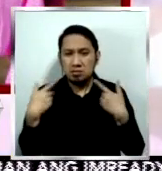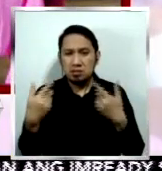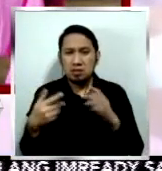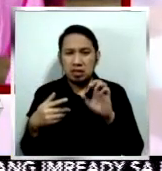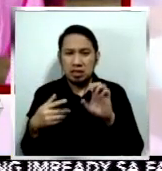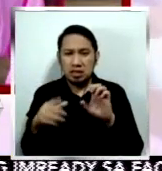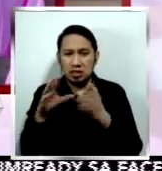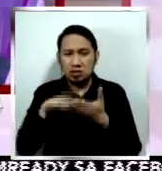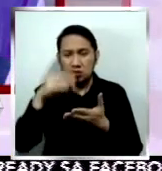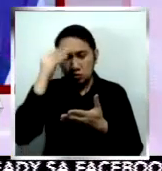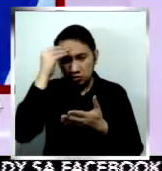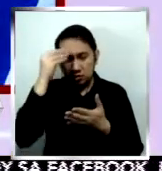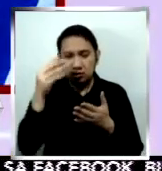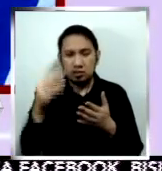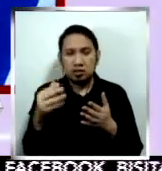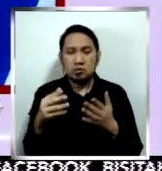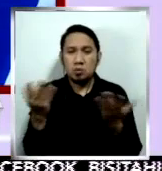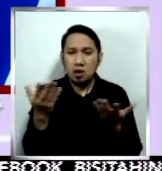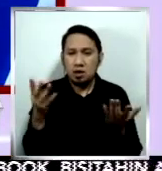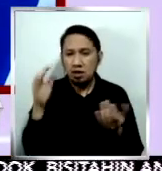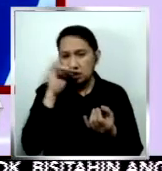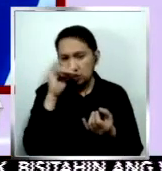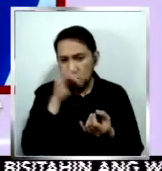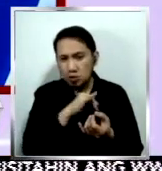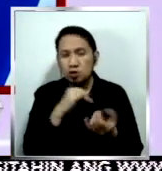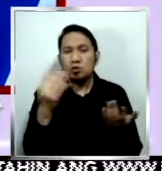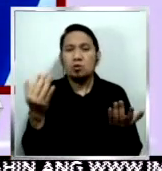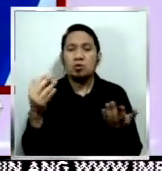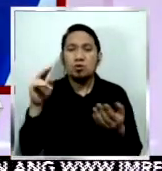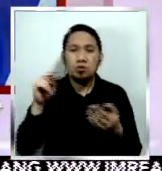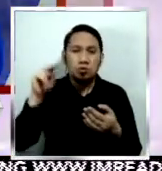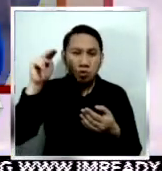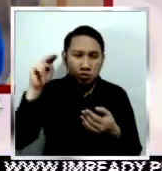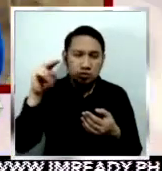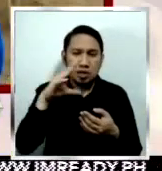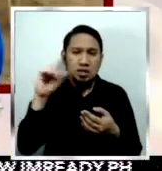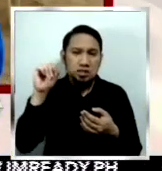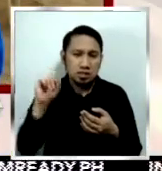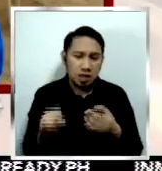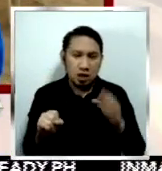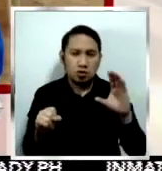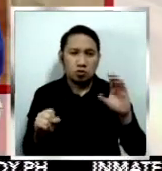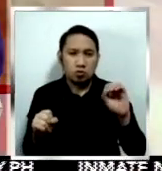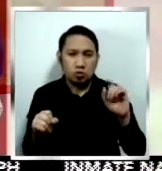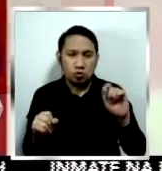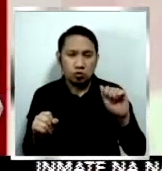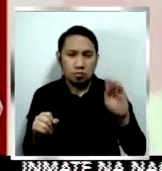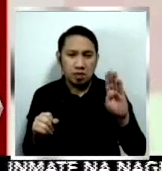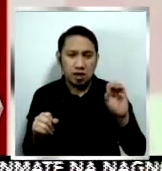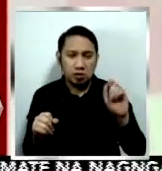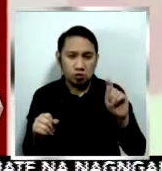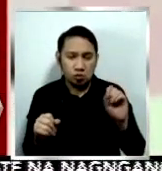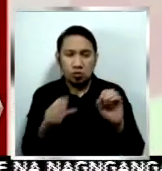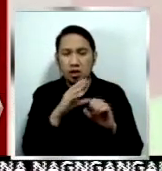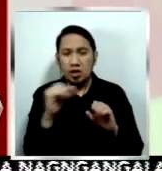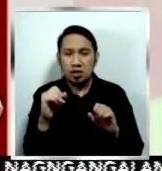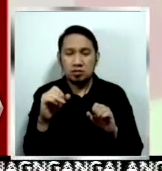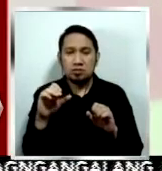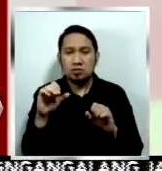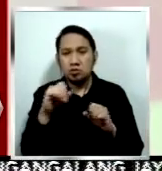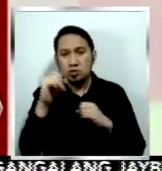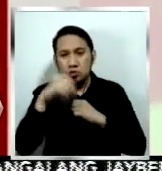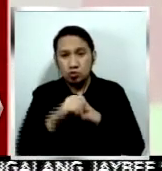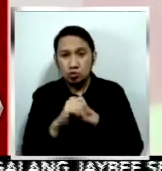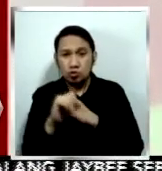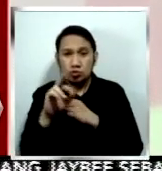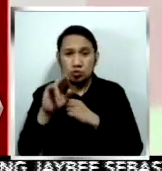schools sa Marawi, Iloilo, Guimaras, North at South Cotabato at Surigao del Norte. Pero may ilang pang paaralan